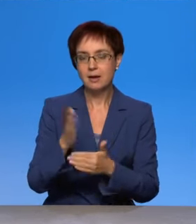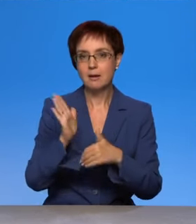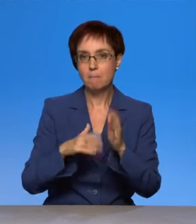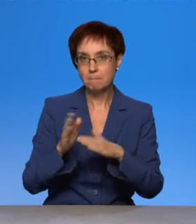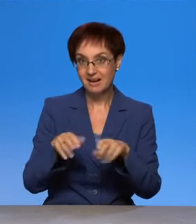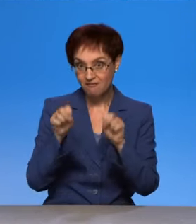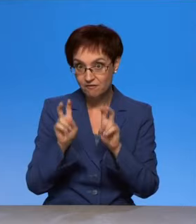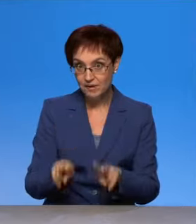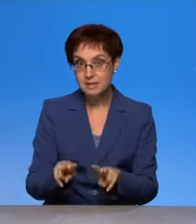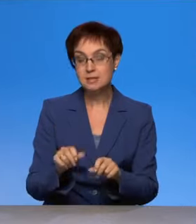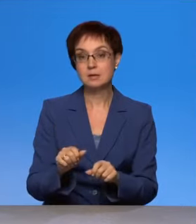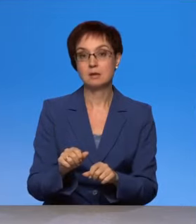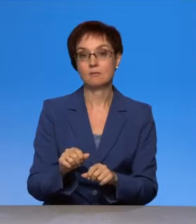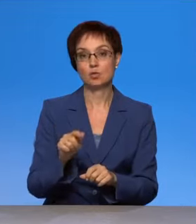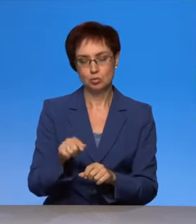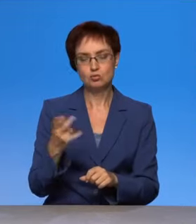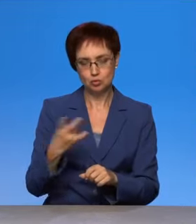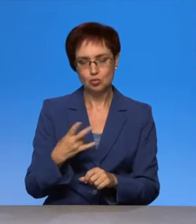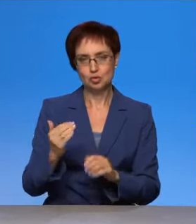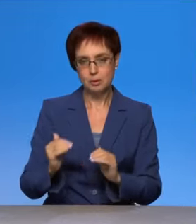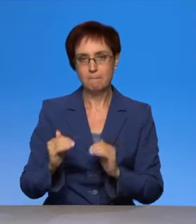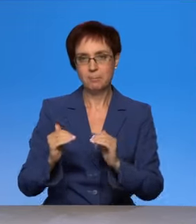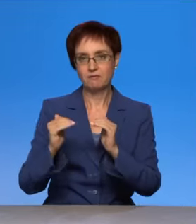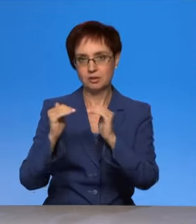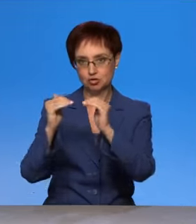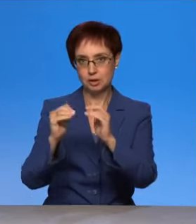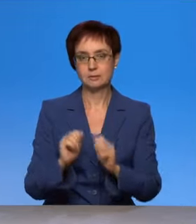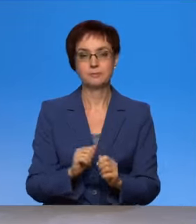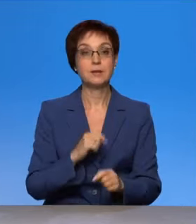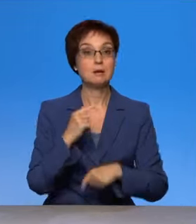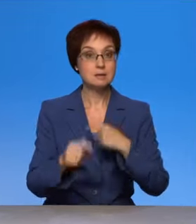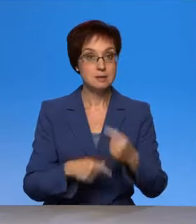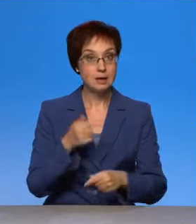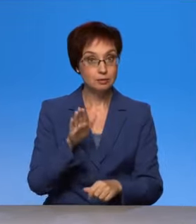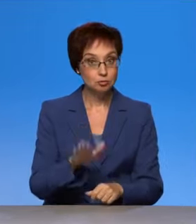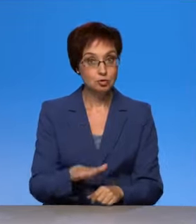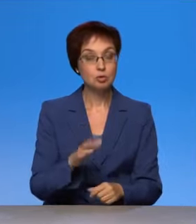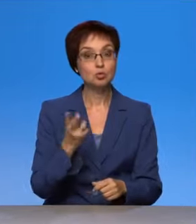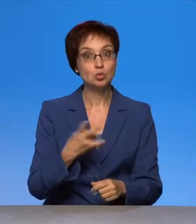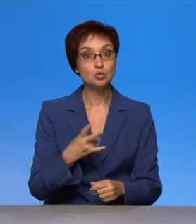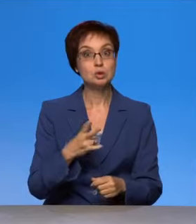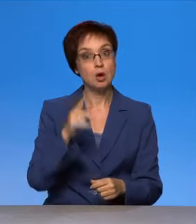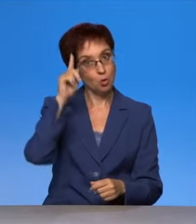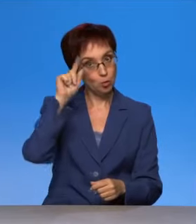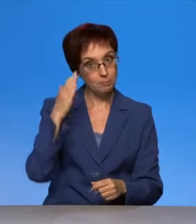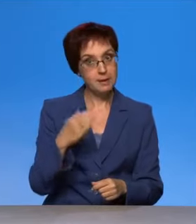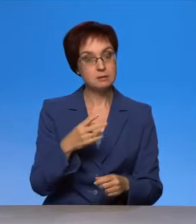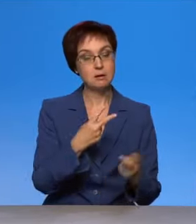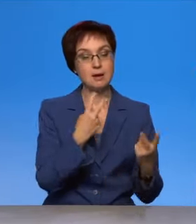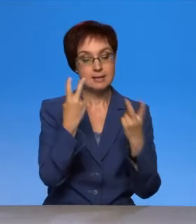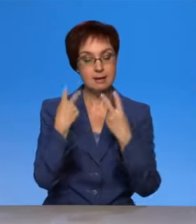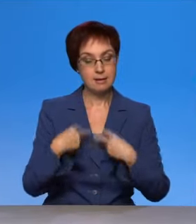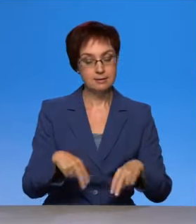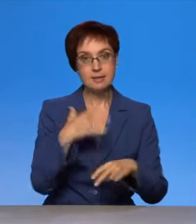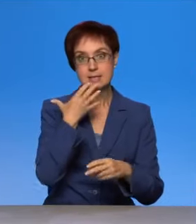там экспертного уровня, к которому надо стремиться. Так. Следующий шаг. В обязательном порядке нужно уметь отследить свое здоровье. И физическое, и